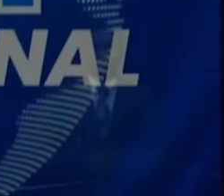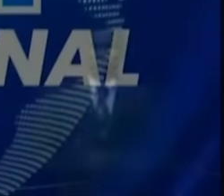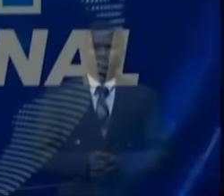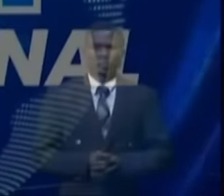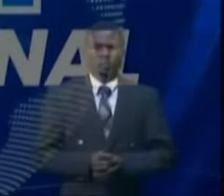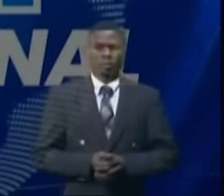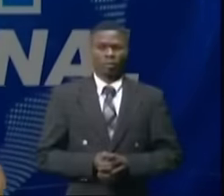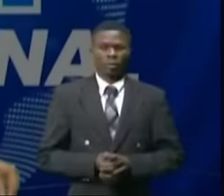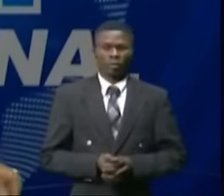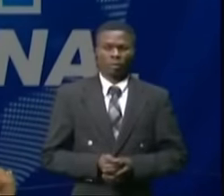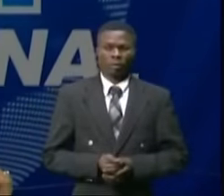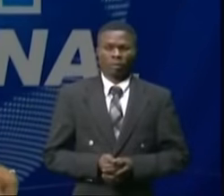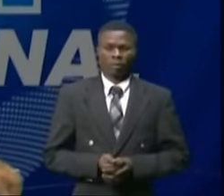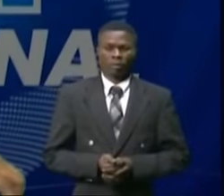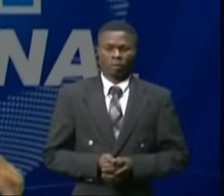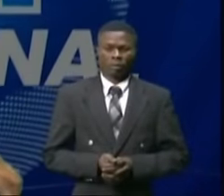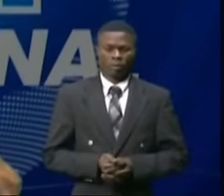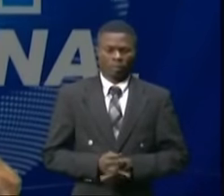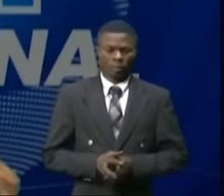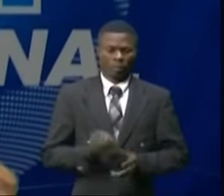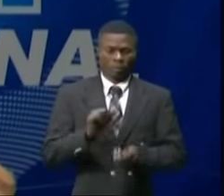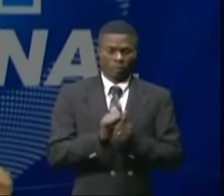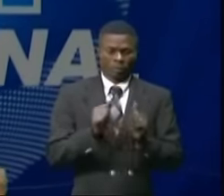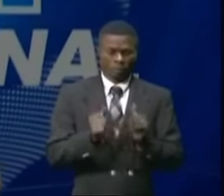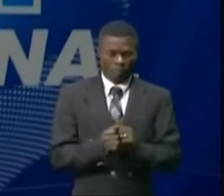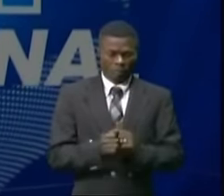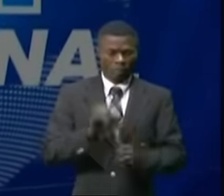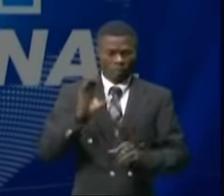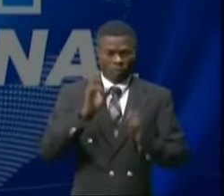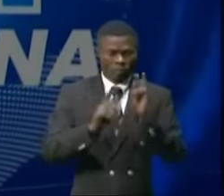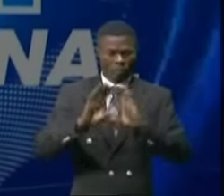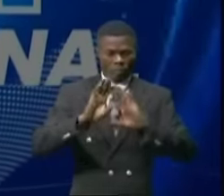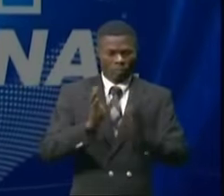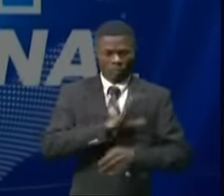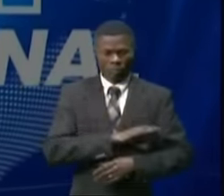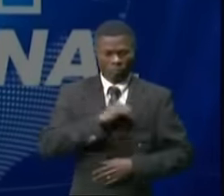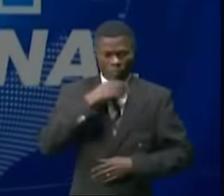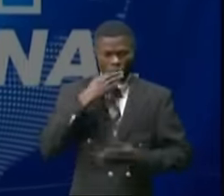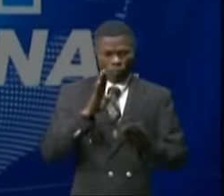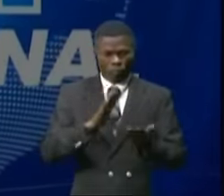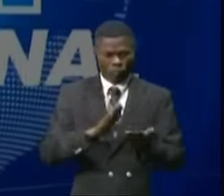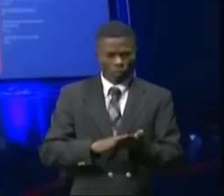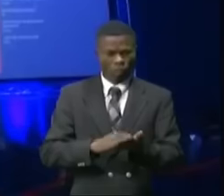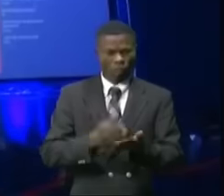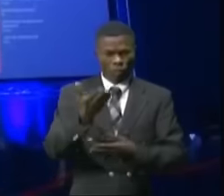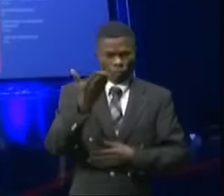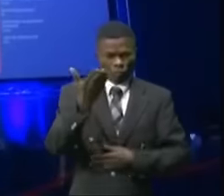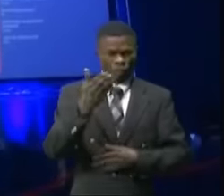avoue avoir sous-estimé la capacité de nuisance de certains compatriotes. On l'écoute.